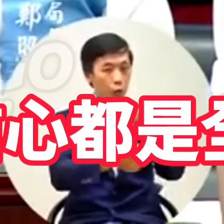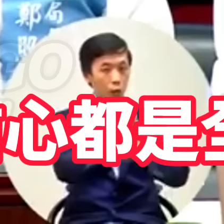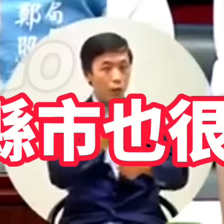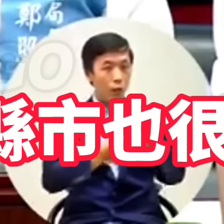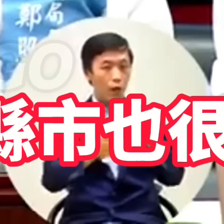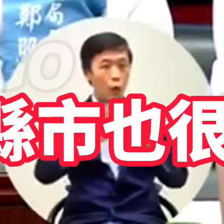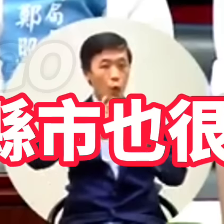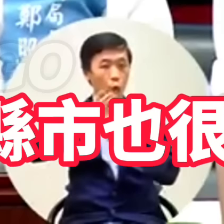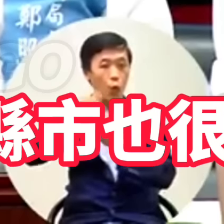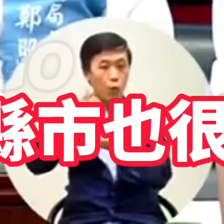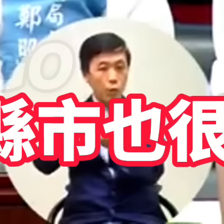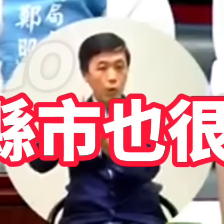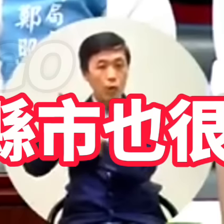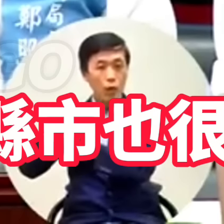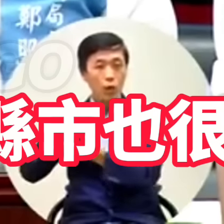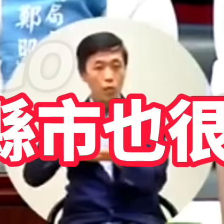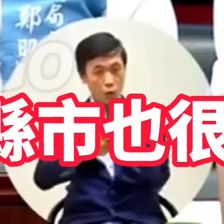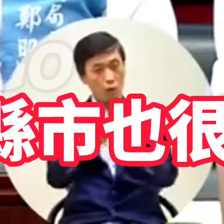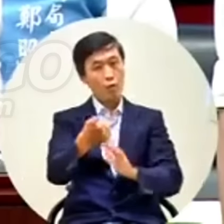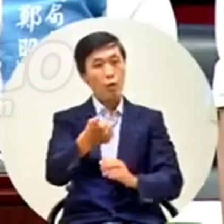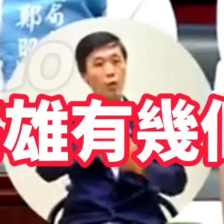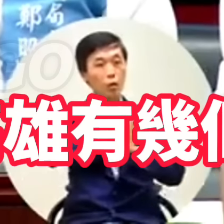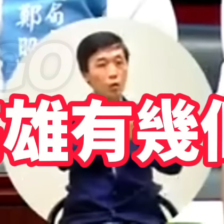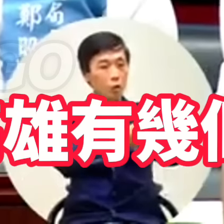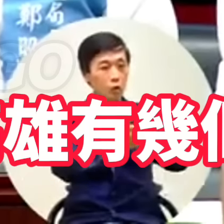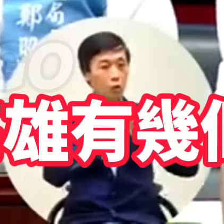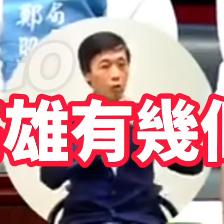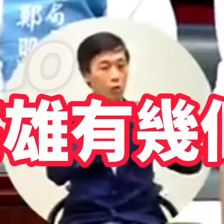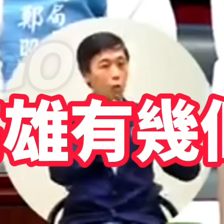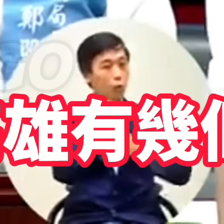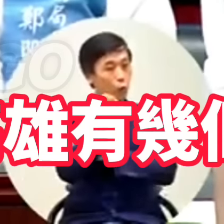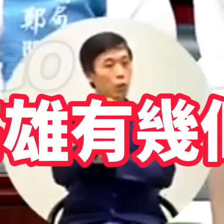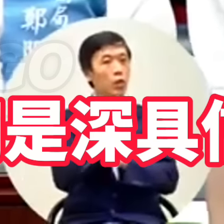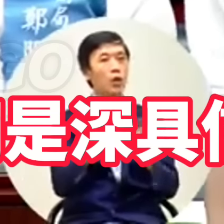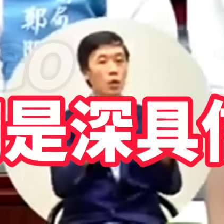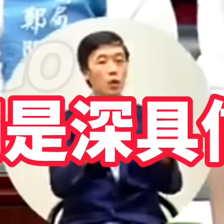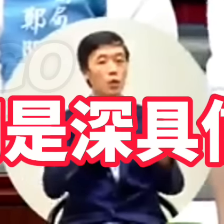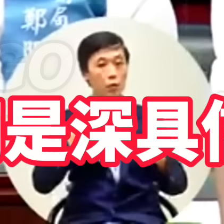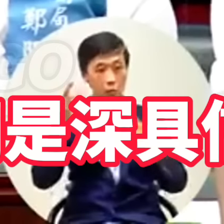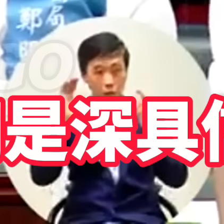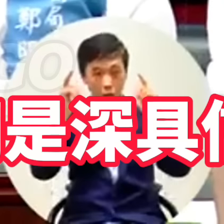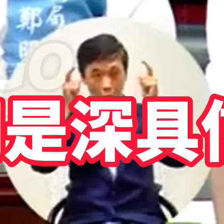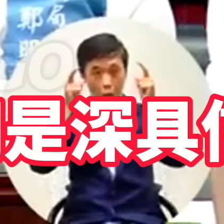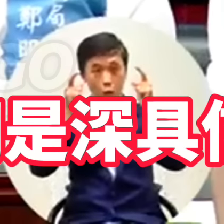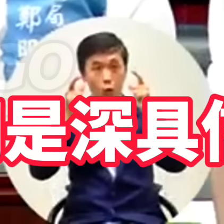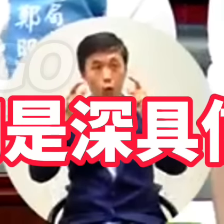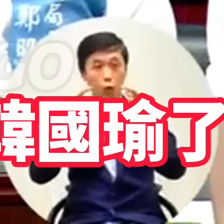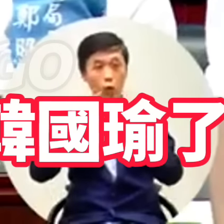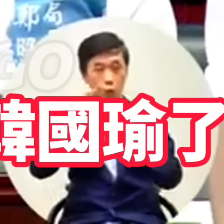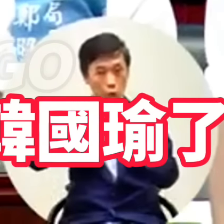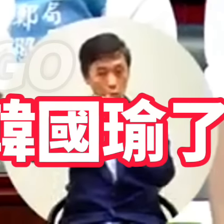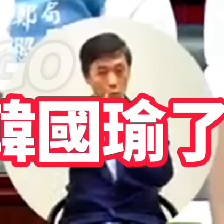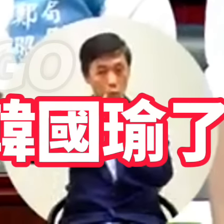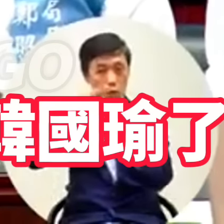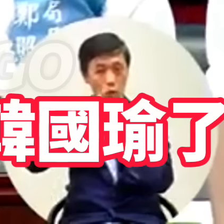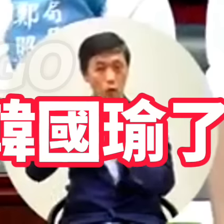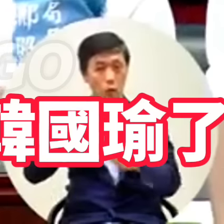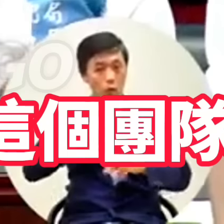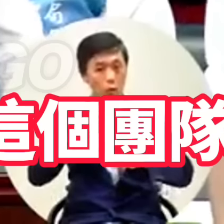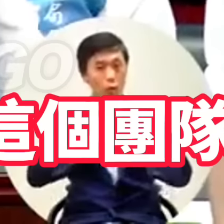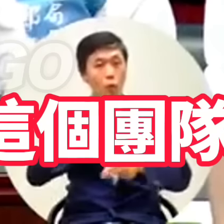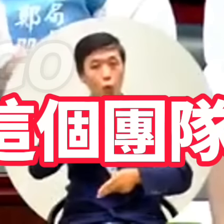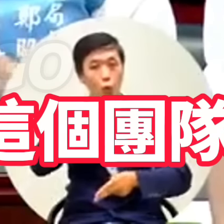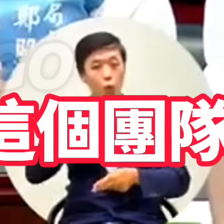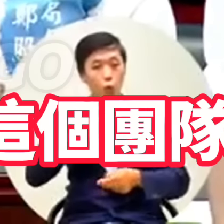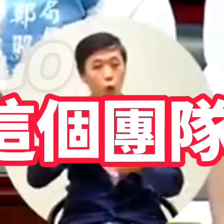最好。其他县市也很努力，但是高雄有几个指标我们是深具信心，不是韩国瑜了不起，